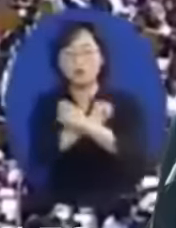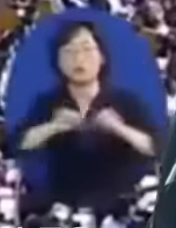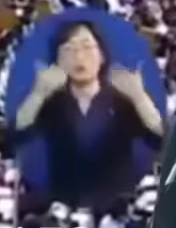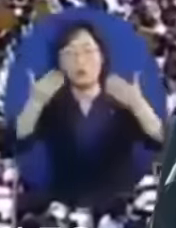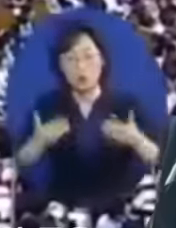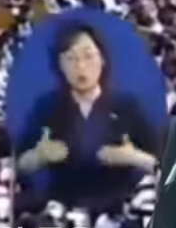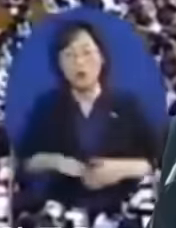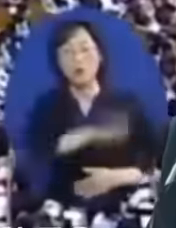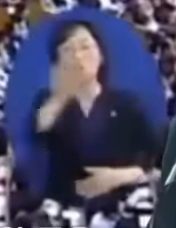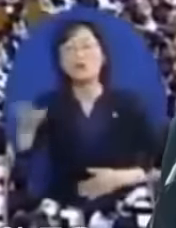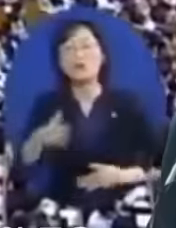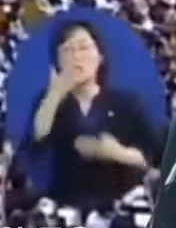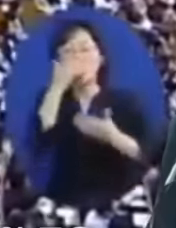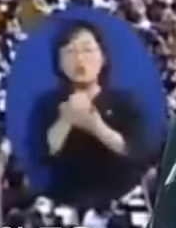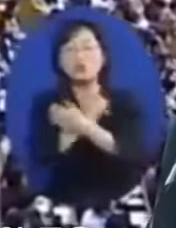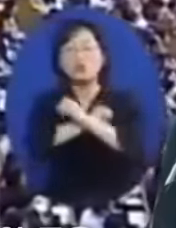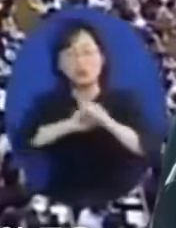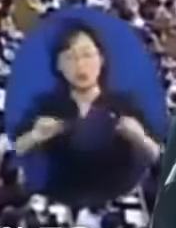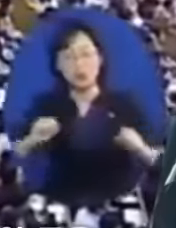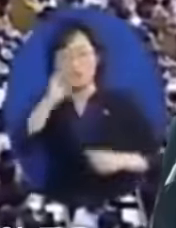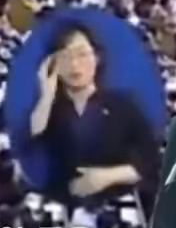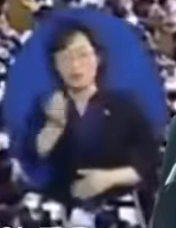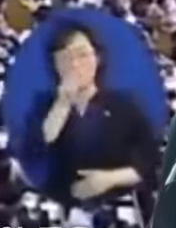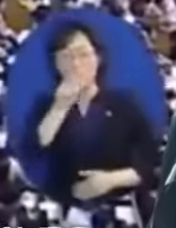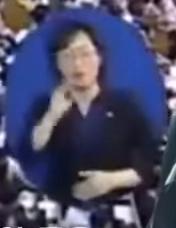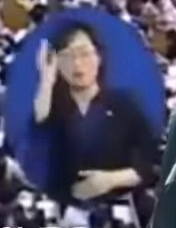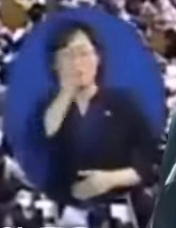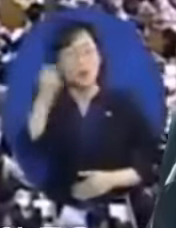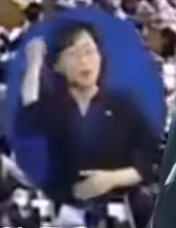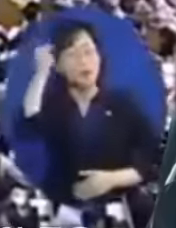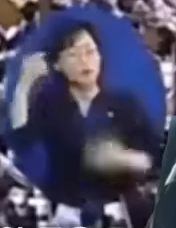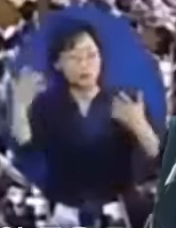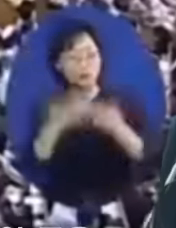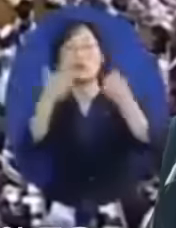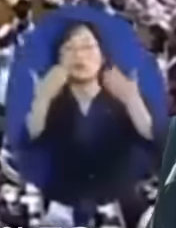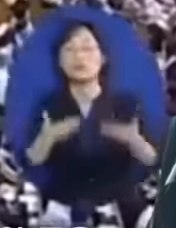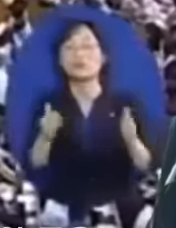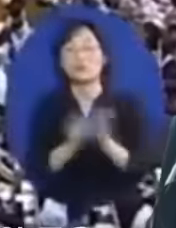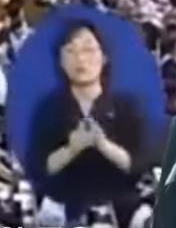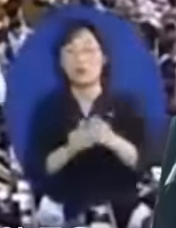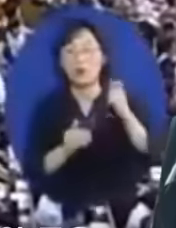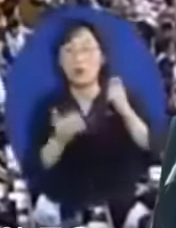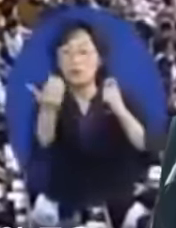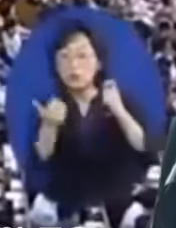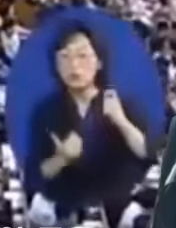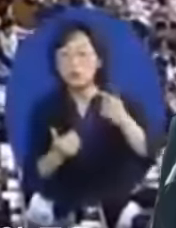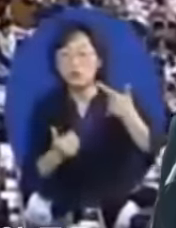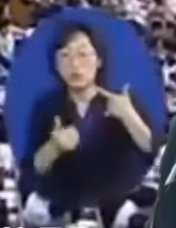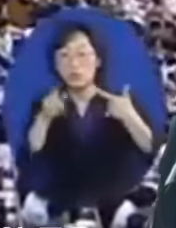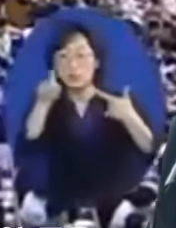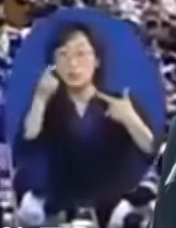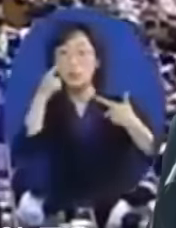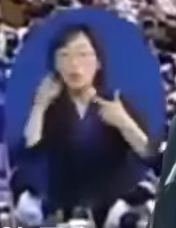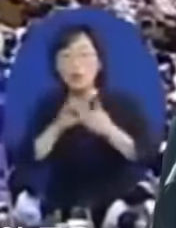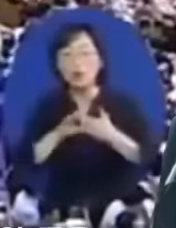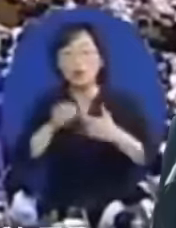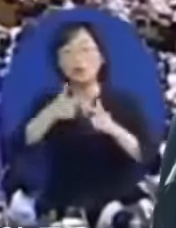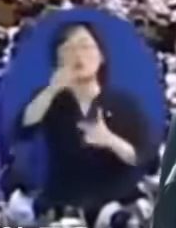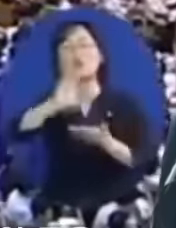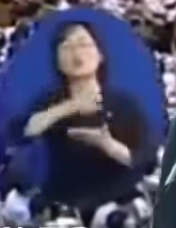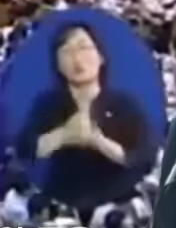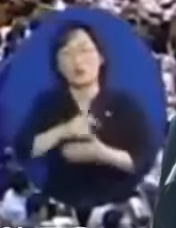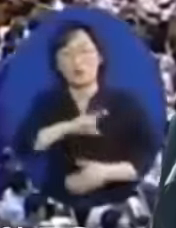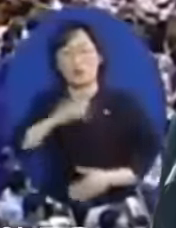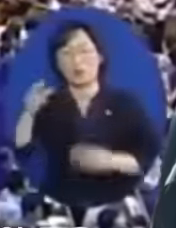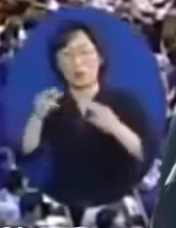우리에게 용서뿐 아니라 거룩함과 성령 충만을 주신 것입니다. 고린도전서 6장 11절에 주 예수 그리스도의 이름과